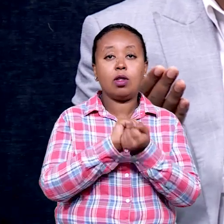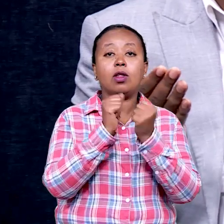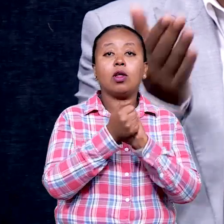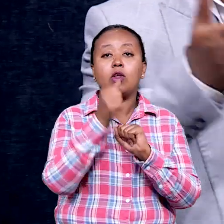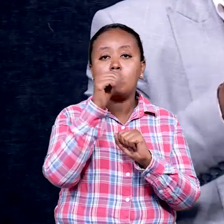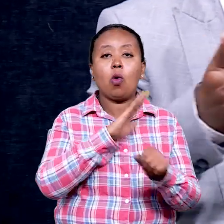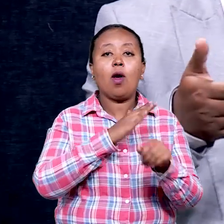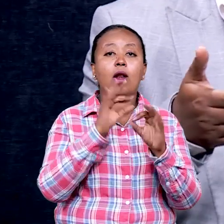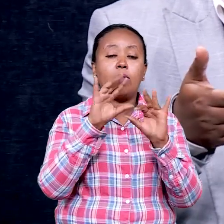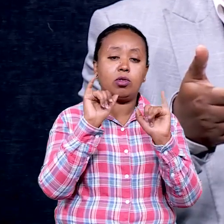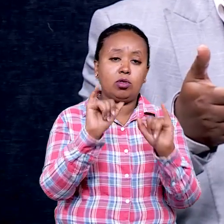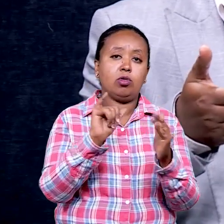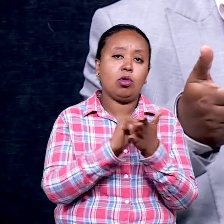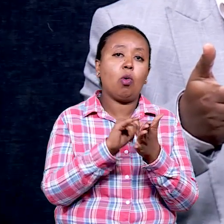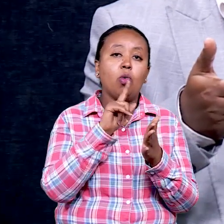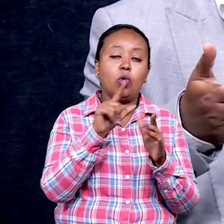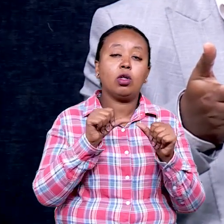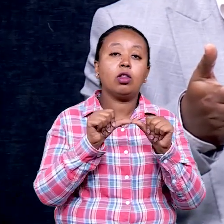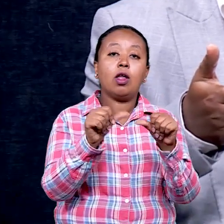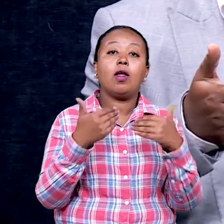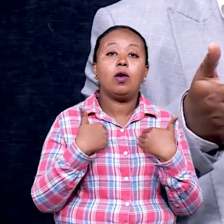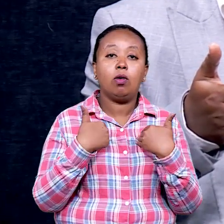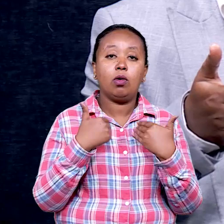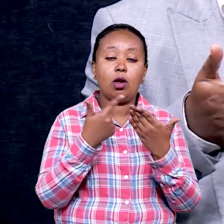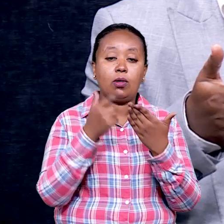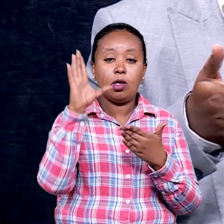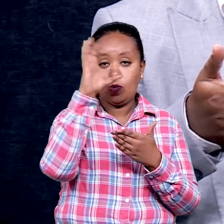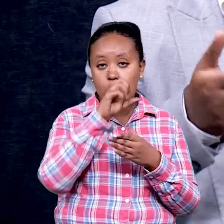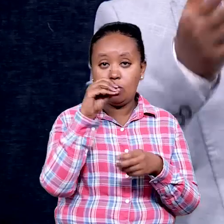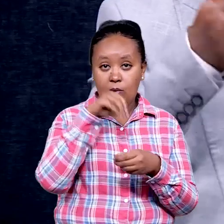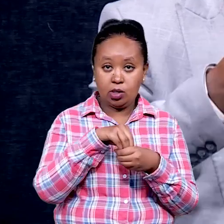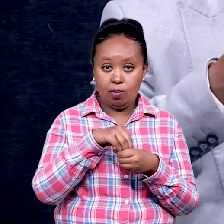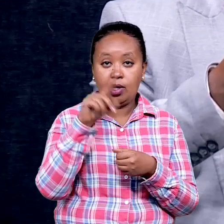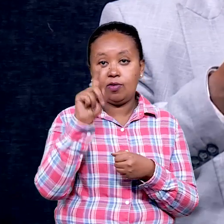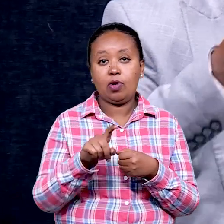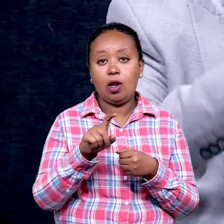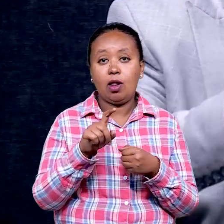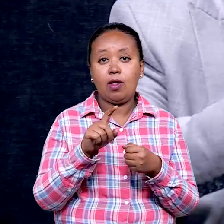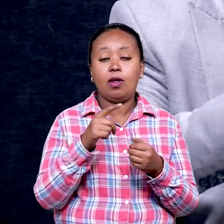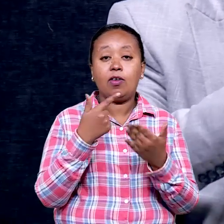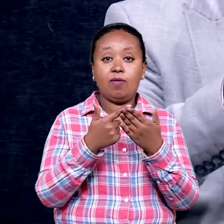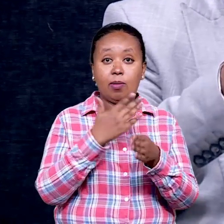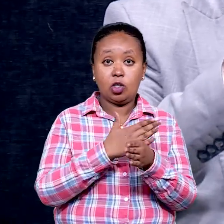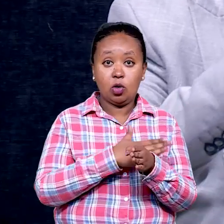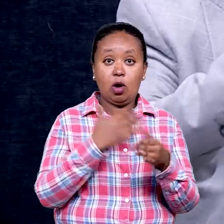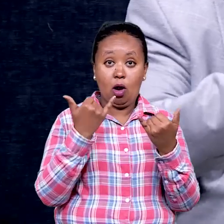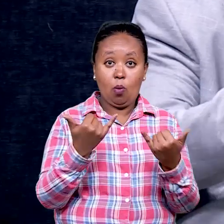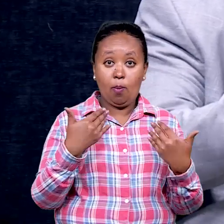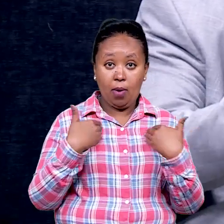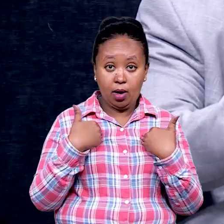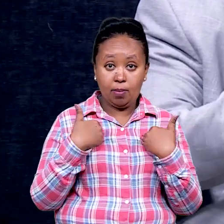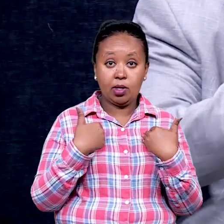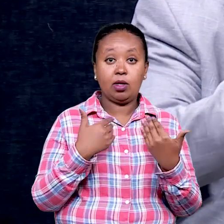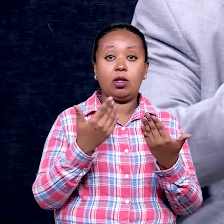የለም እኮ በዛው እኮ ነው እየቀጠልን ያለ ነው። ይህንንም ግምት ውስጥ ማስገባት ያስፈልጋል። የፍትህ ማሻሻያውን አሁን ባለበት ራሱ